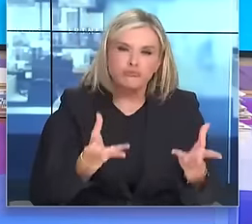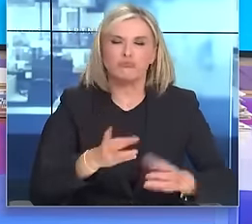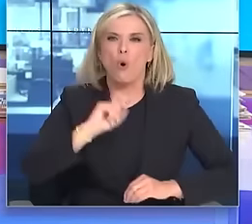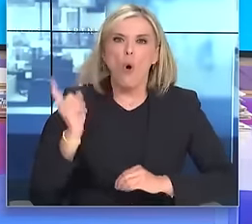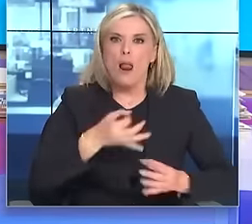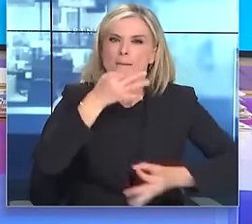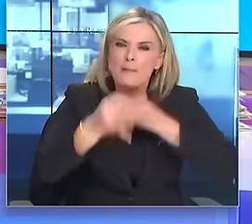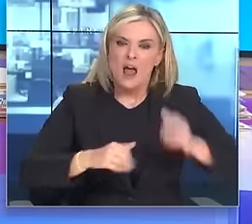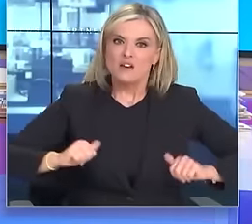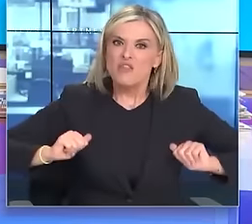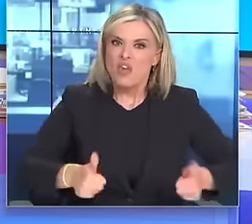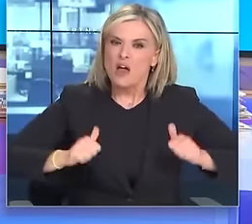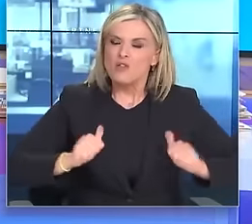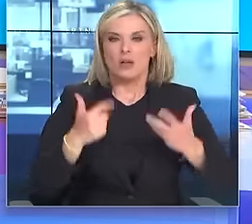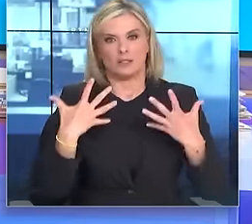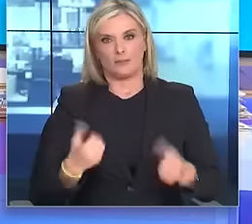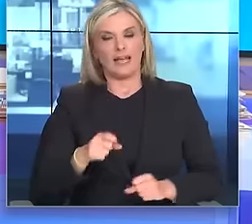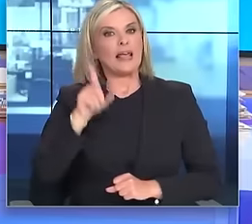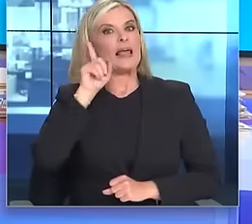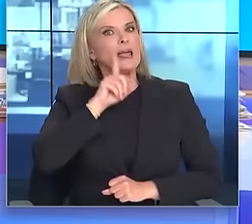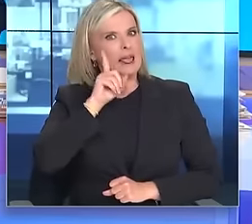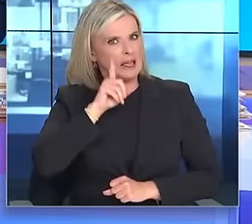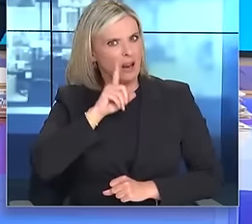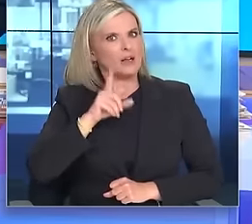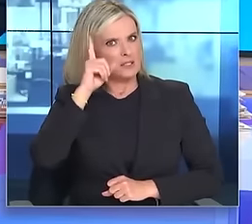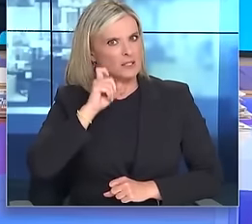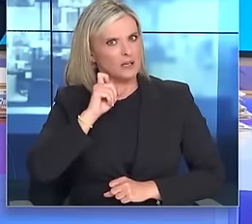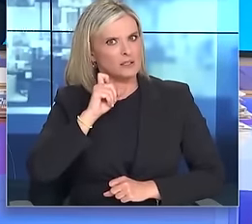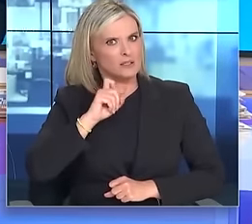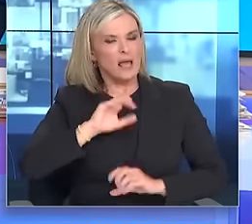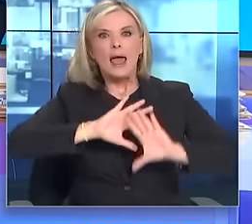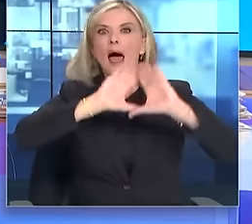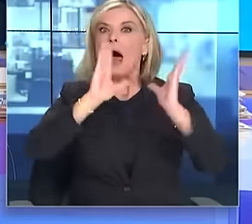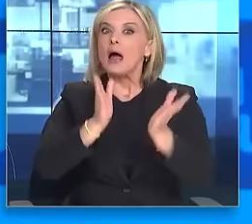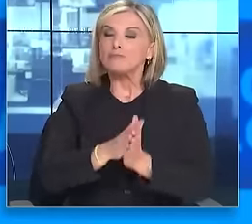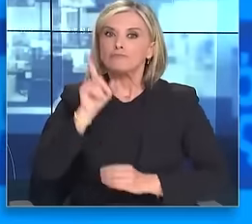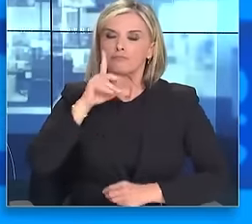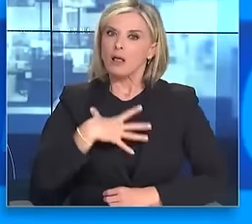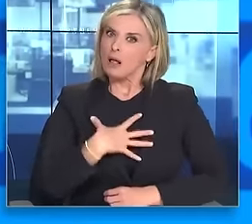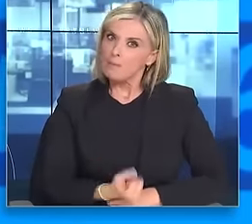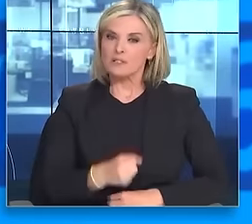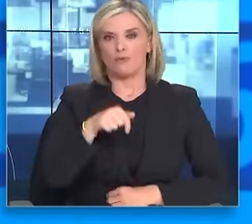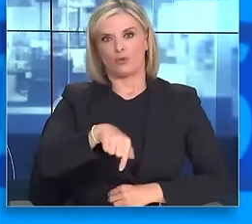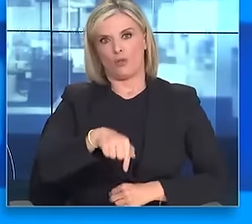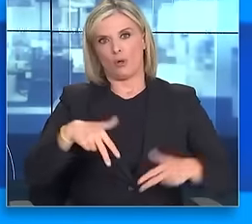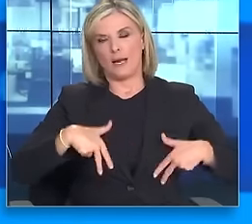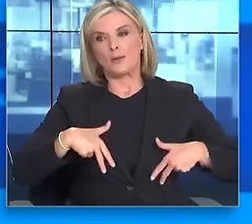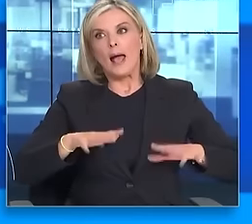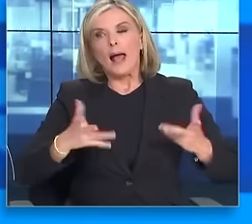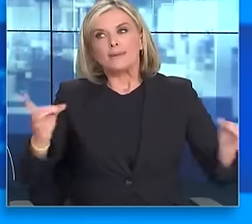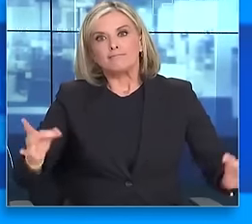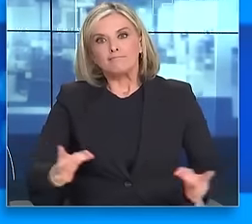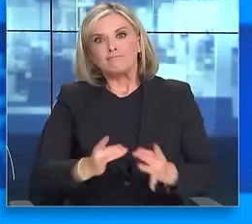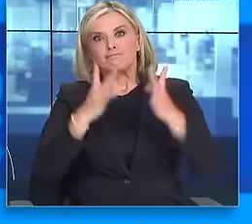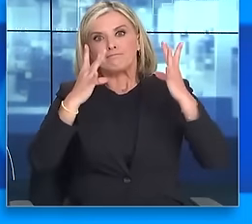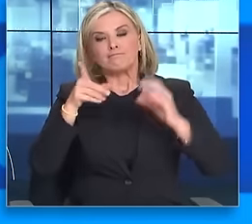ότι οι γυναίκες τελικά εμπιστεύονται το κράτος. Παρά το γεγονός ότι στην περίπτωση των Αγίων Αναργύρων, δυστυχώς, όπως σας